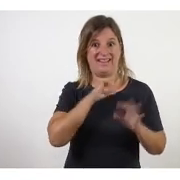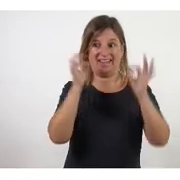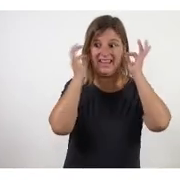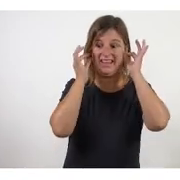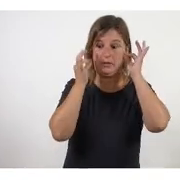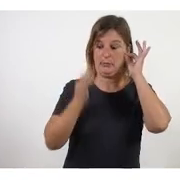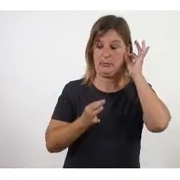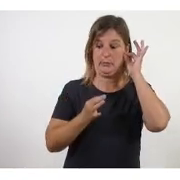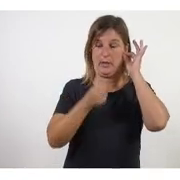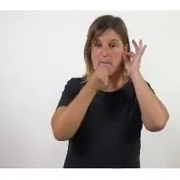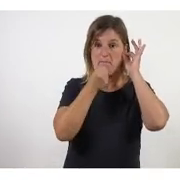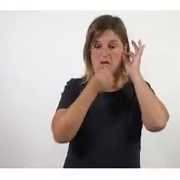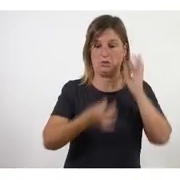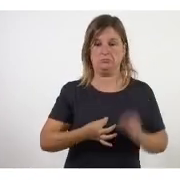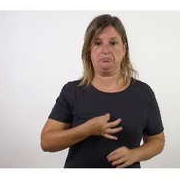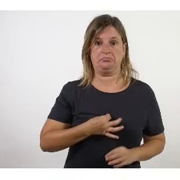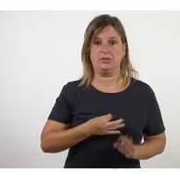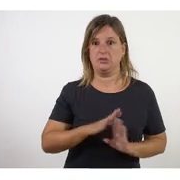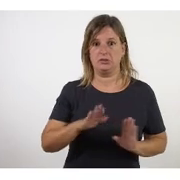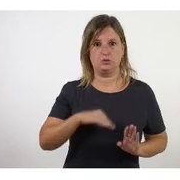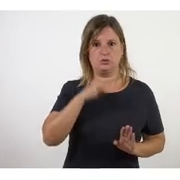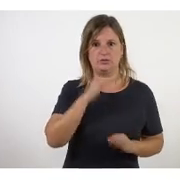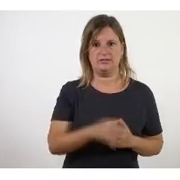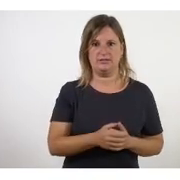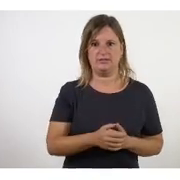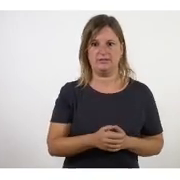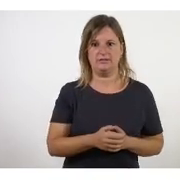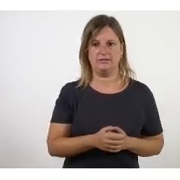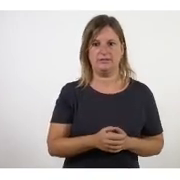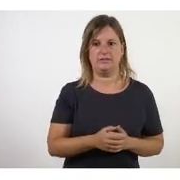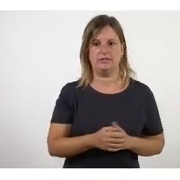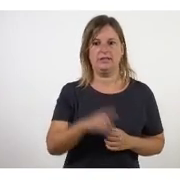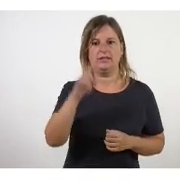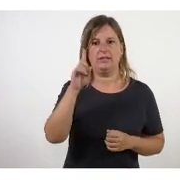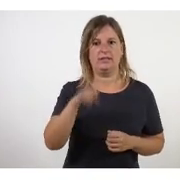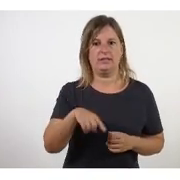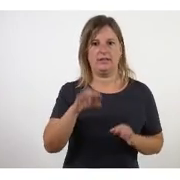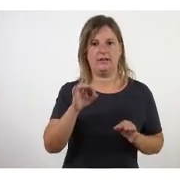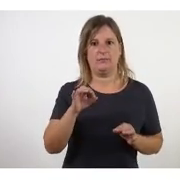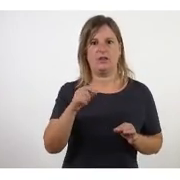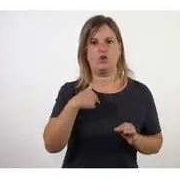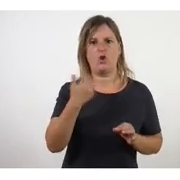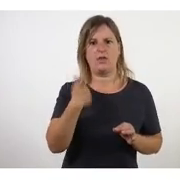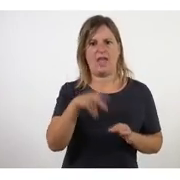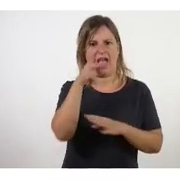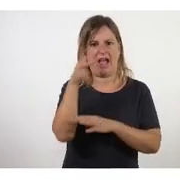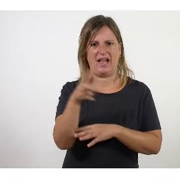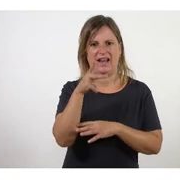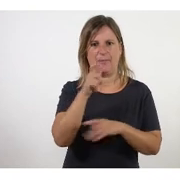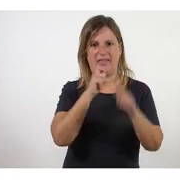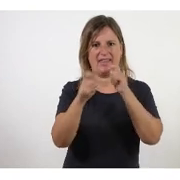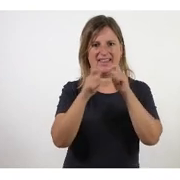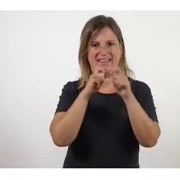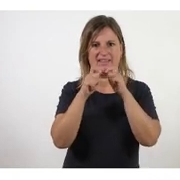no, t'acabes comprant. I llavors, responent a la pregunta, Clara, em sembla que es deia, jo he arribat a gravar entrevistes a nens